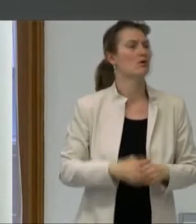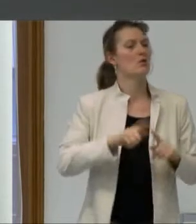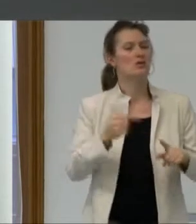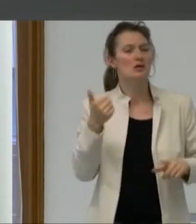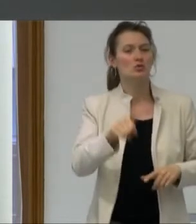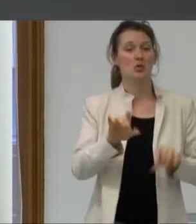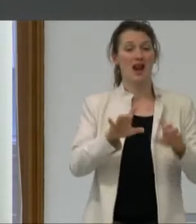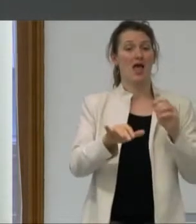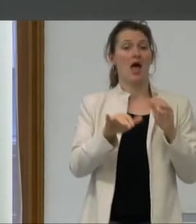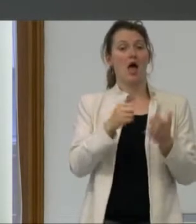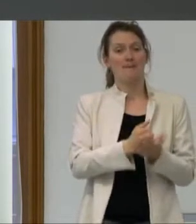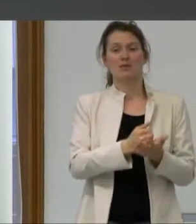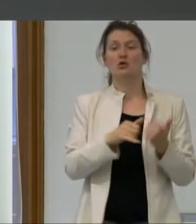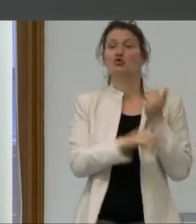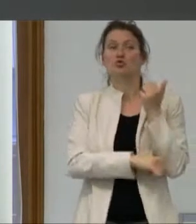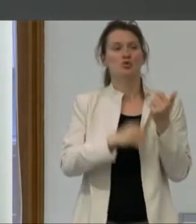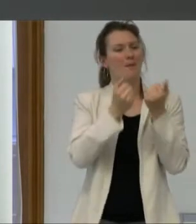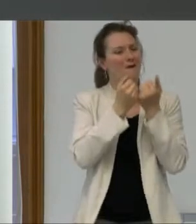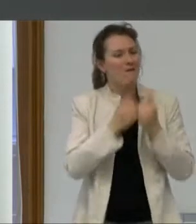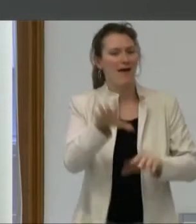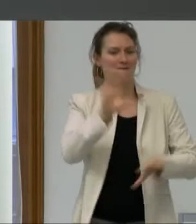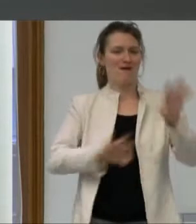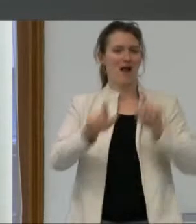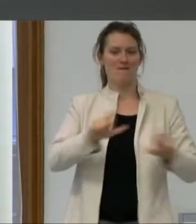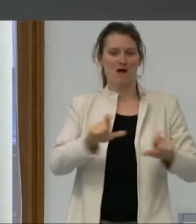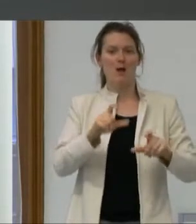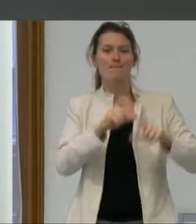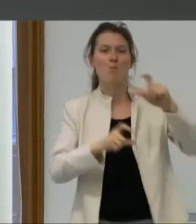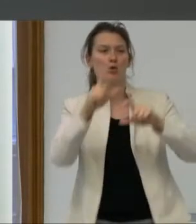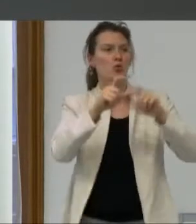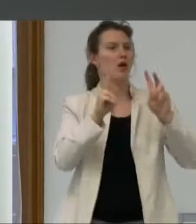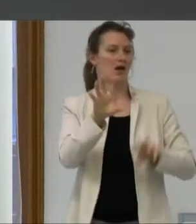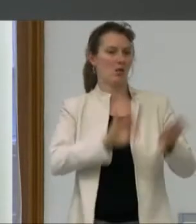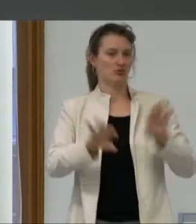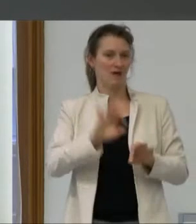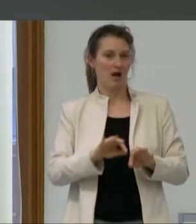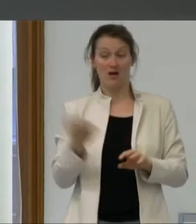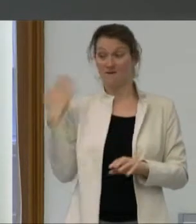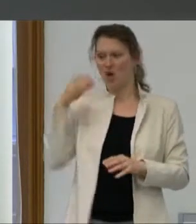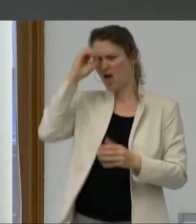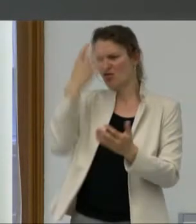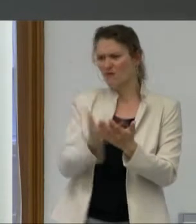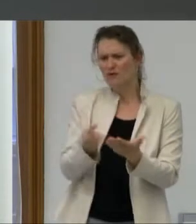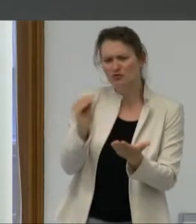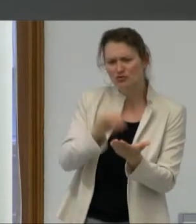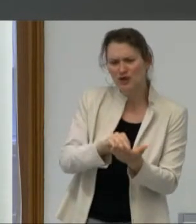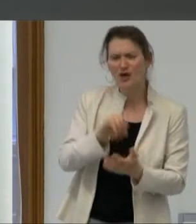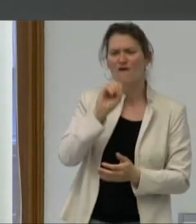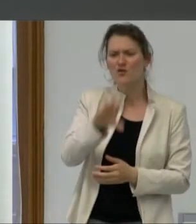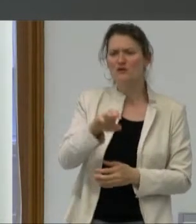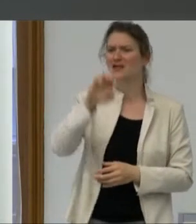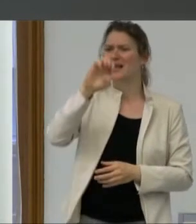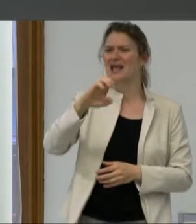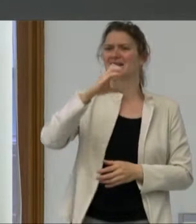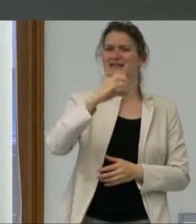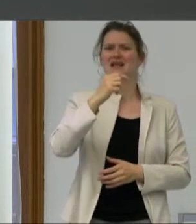sollte es auch für alle Lehramtsstudien frei wählbare Wahlpflichtmodule geben. In einem früheren Entwurf hat es geheißen, mindestens 15 ECDS bis